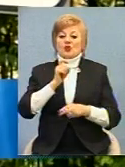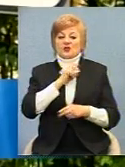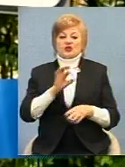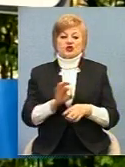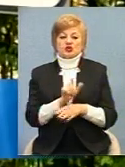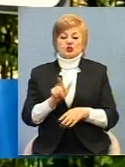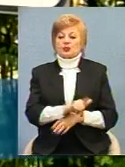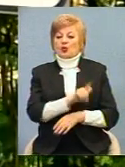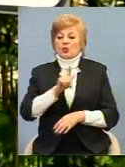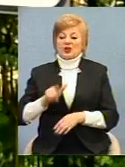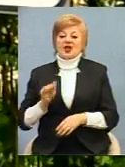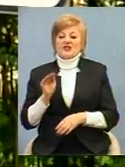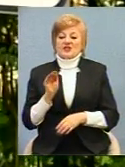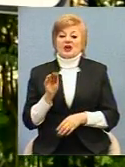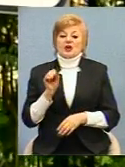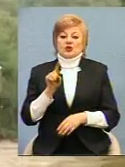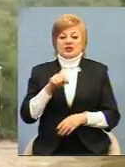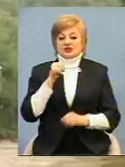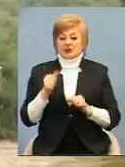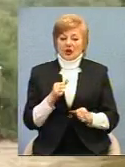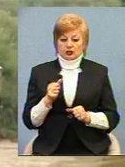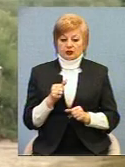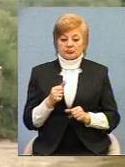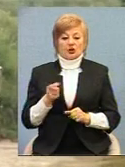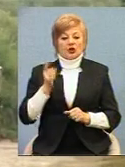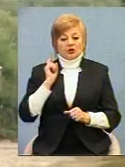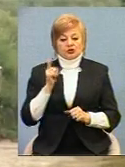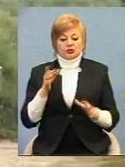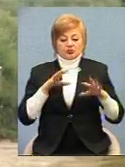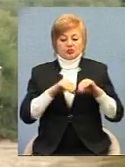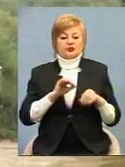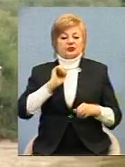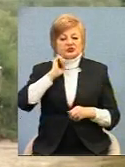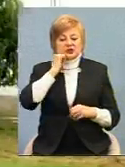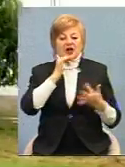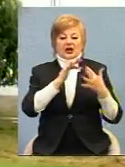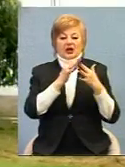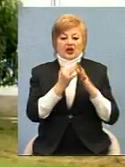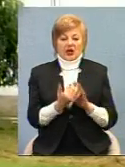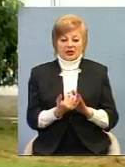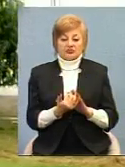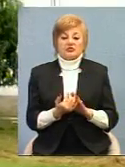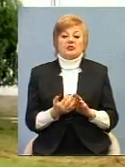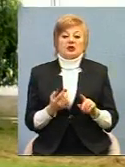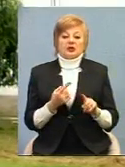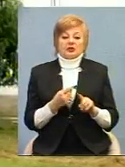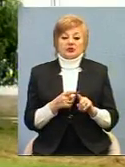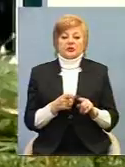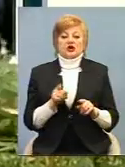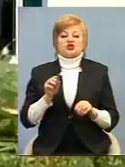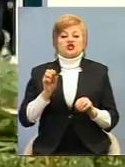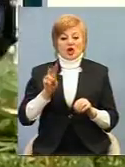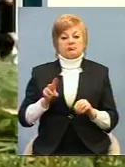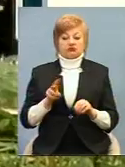Кушпітів переїхало в лютому 2011 року. Тоді вони оселились в старій сільській хаті. Гаміри колотнеча великого індустріального міста